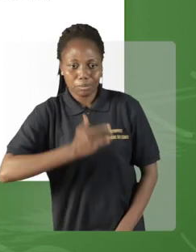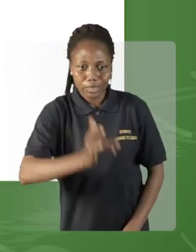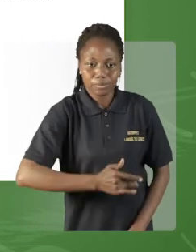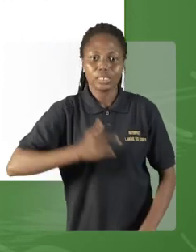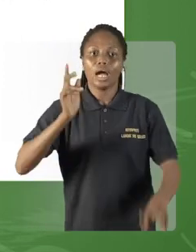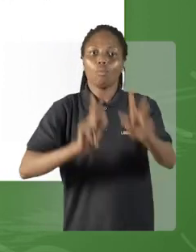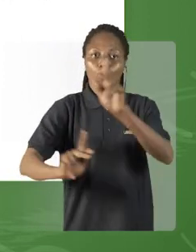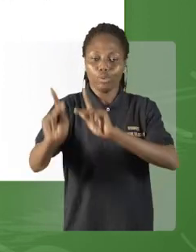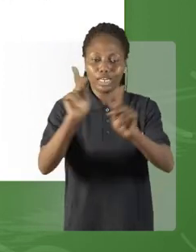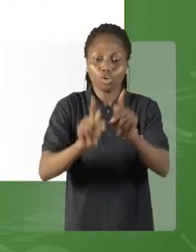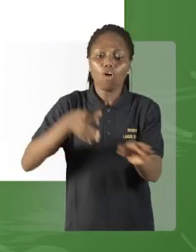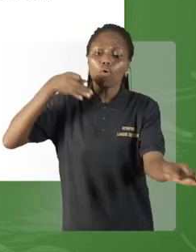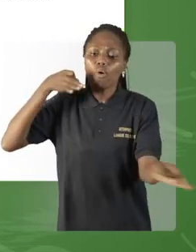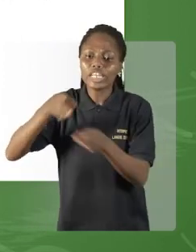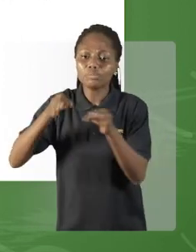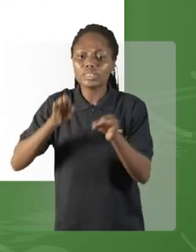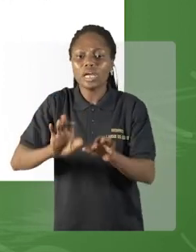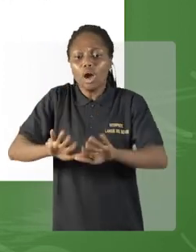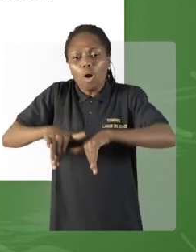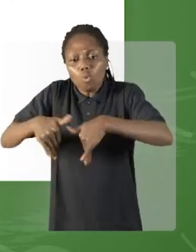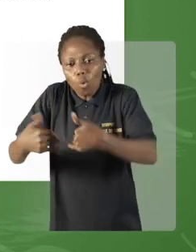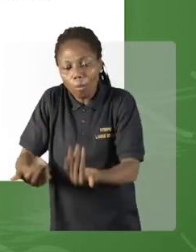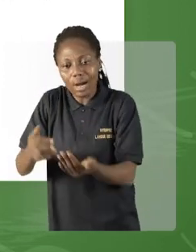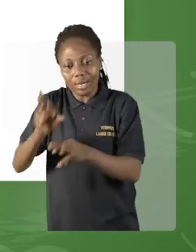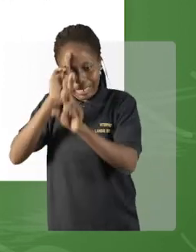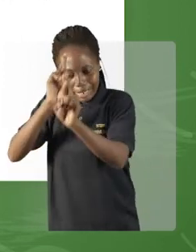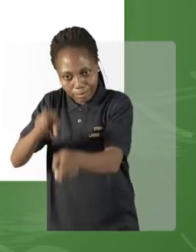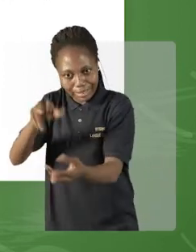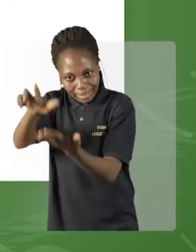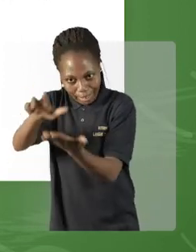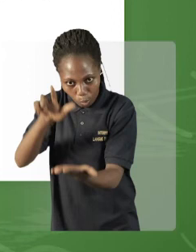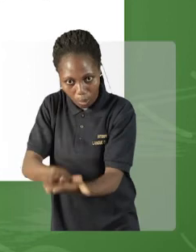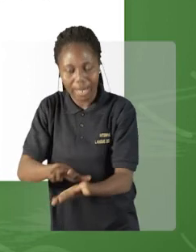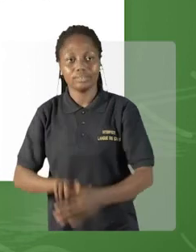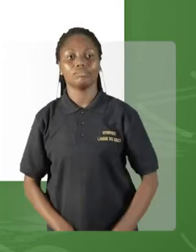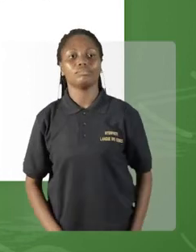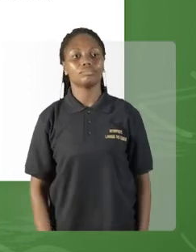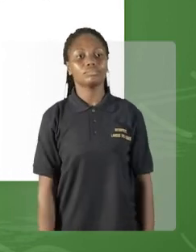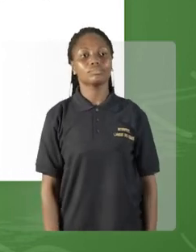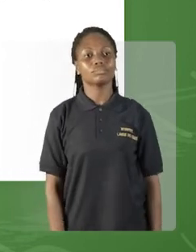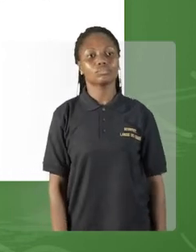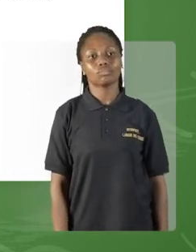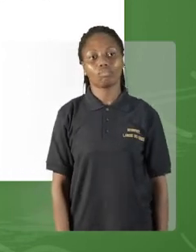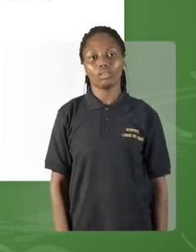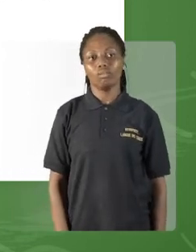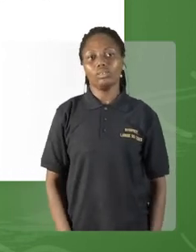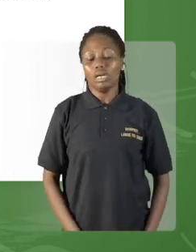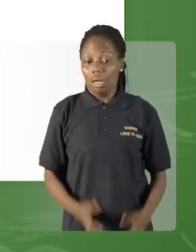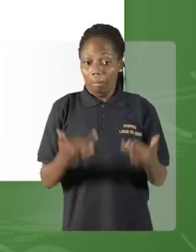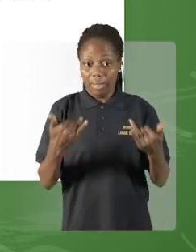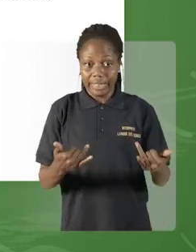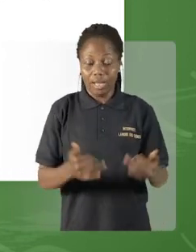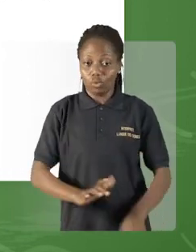votées pour protéger les parcs et les réserves forestières. Donc, si